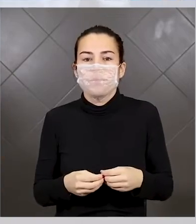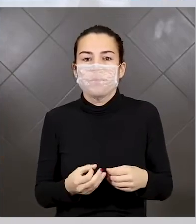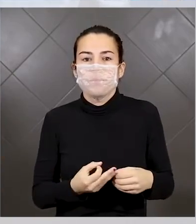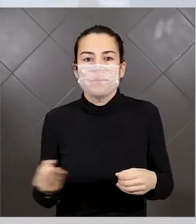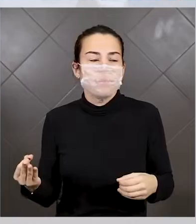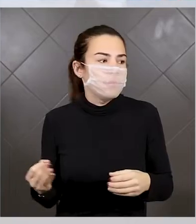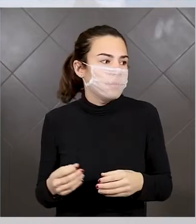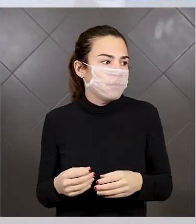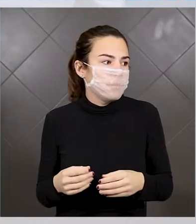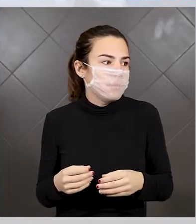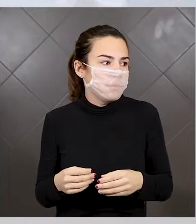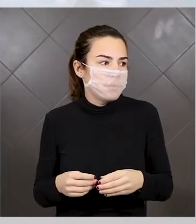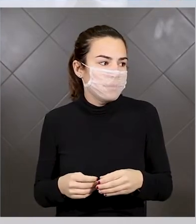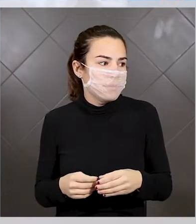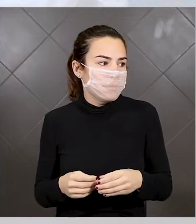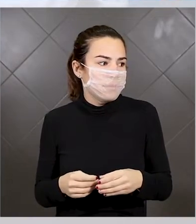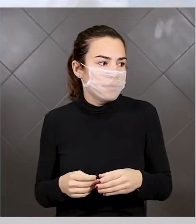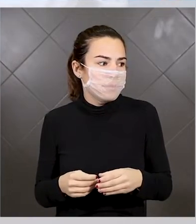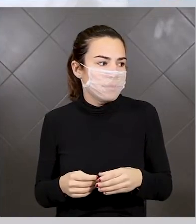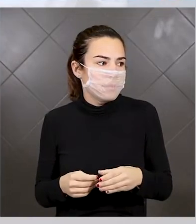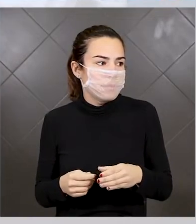La recepta està